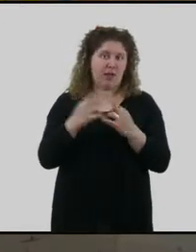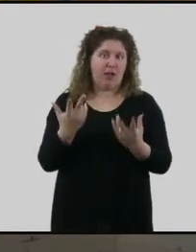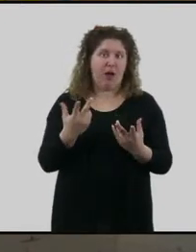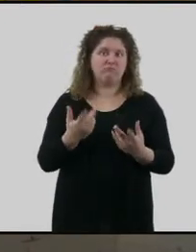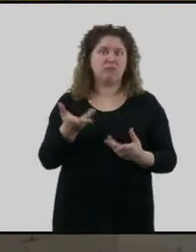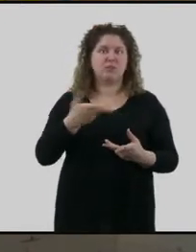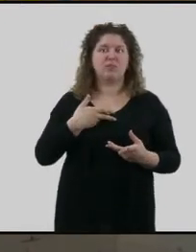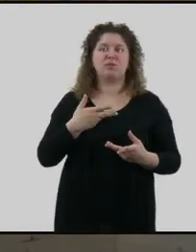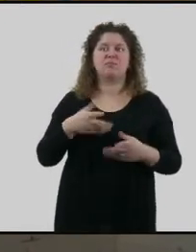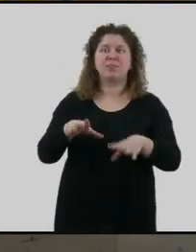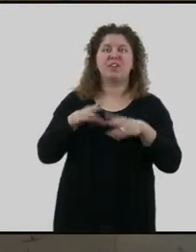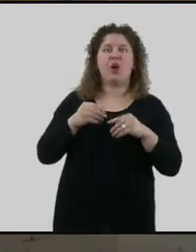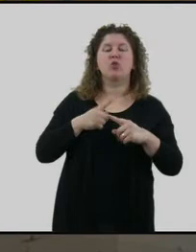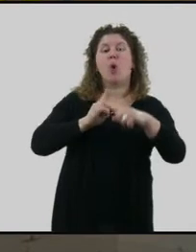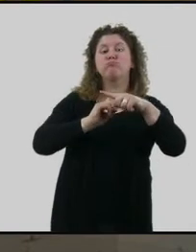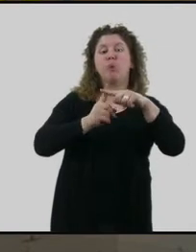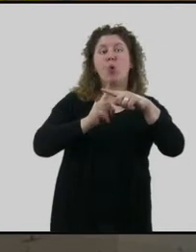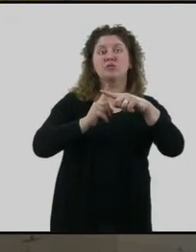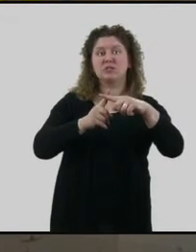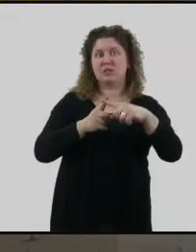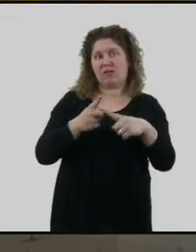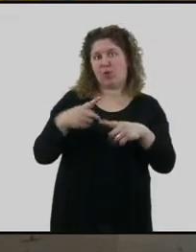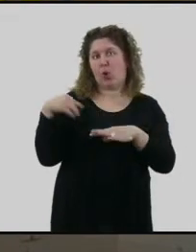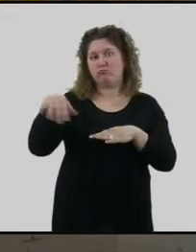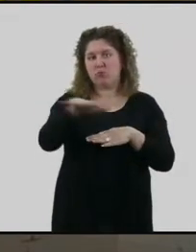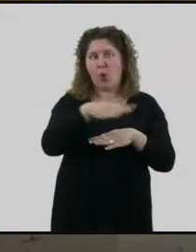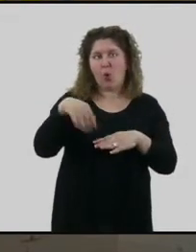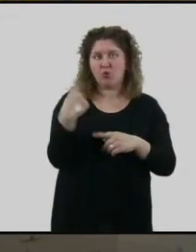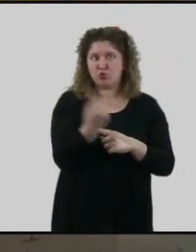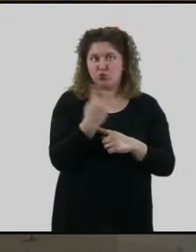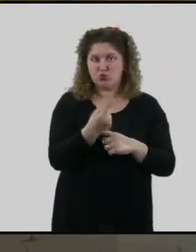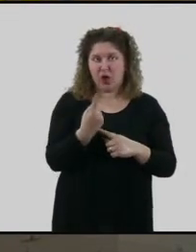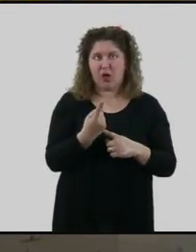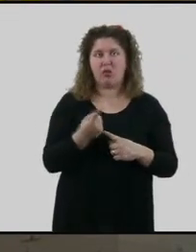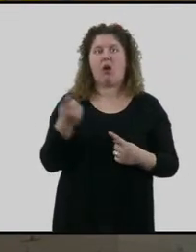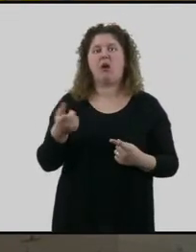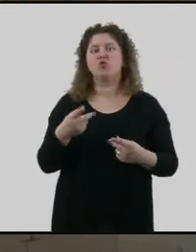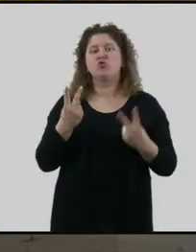pomoć i pozitivno okruženje s kojim se susrelo. I ono što je problem,